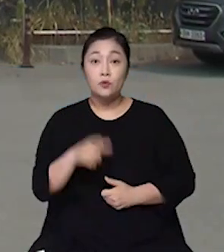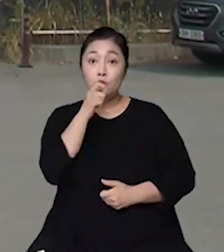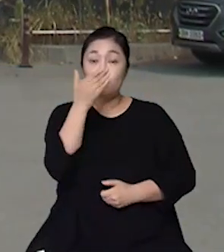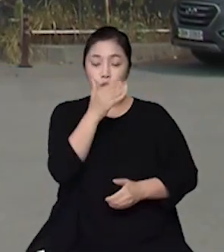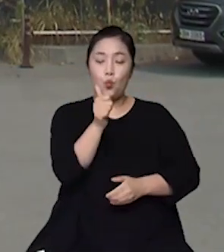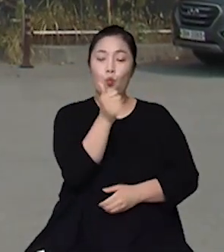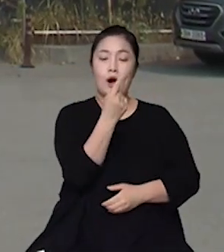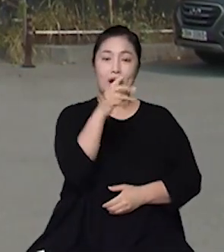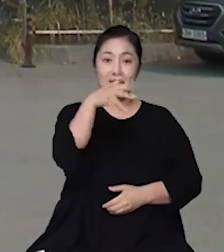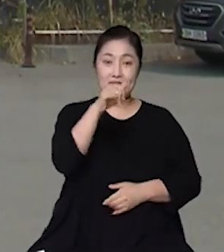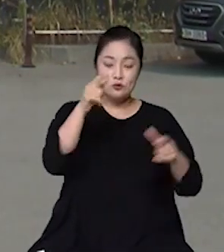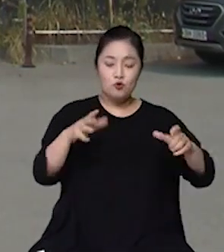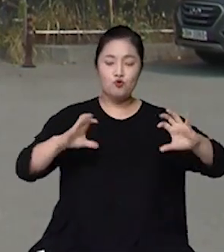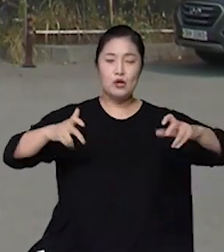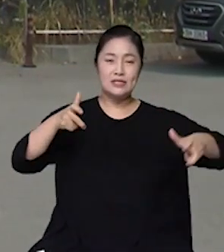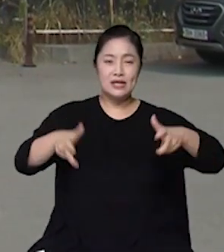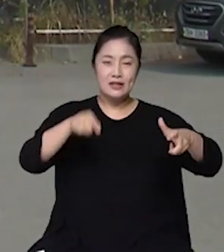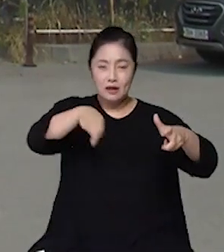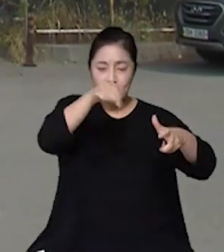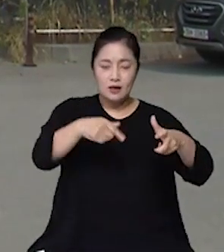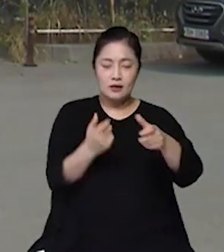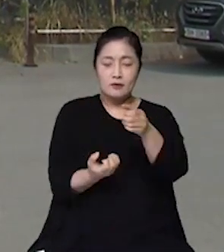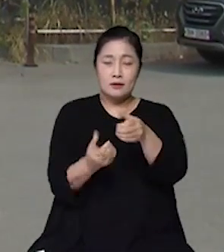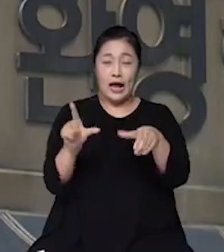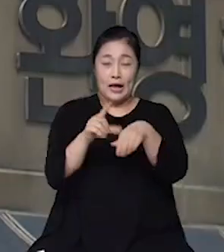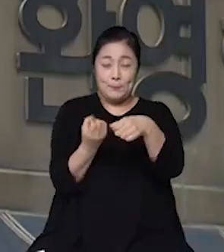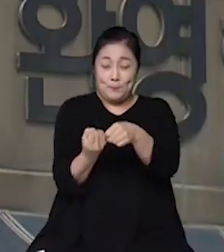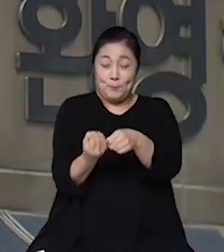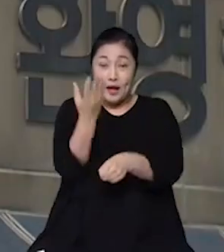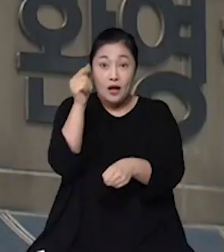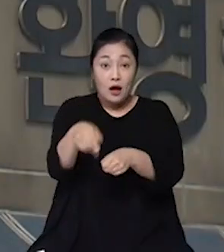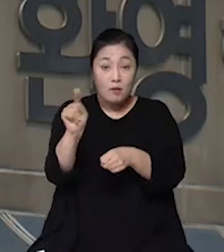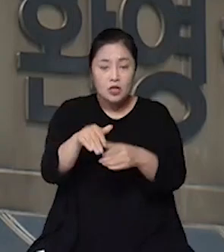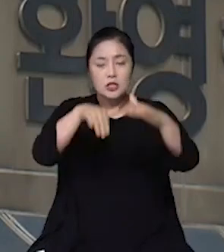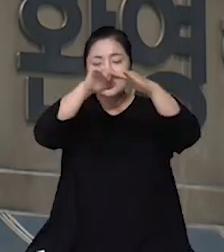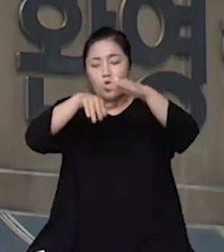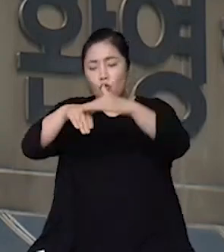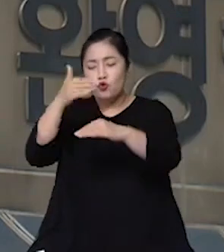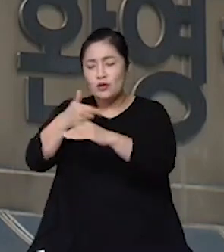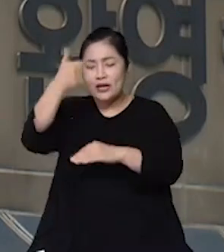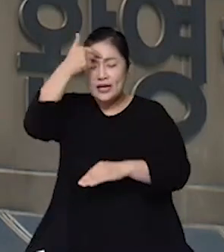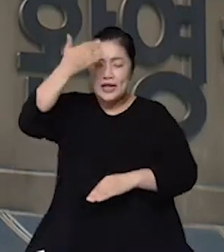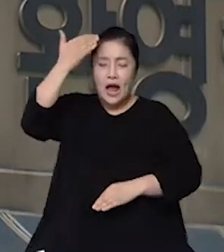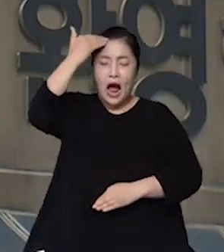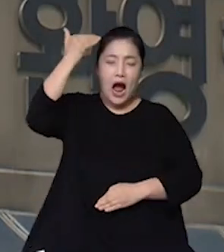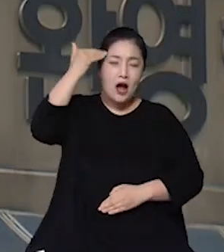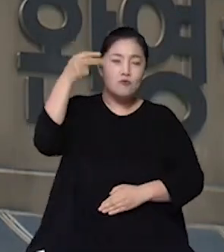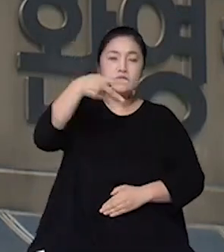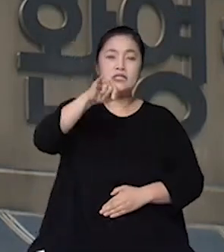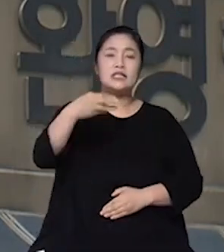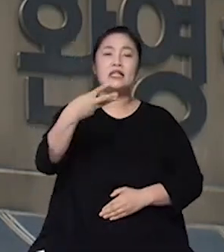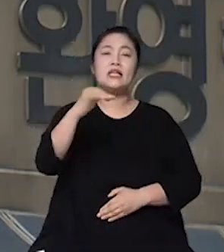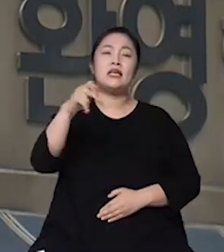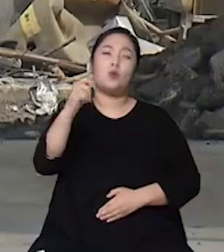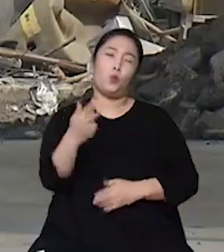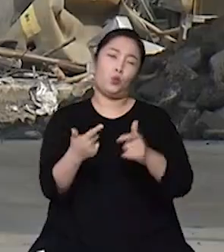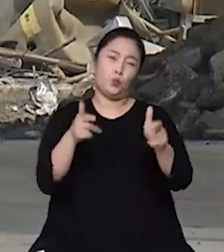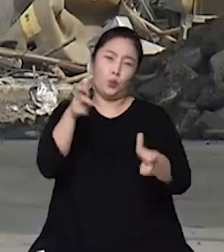여수시 화치동 국가산단에서 가스 누출 사고가 난 곳은 철거 중이던 옛 한국실리콘